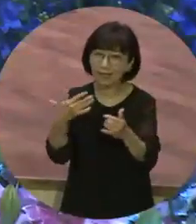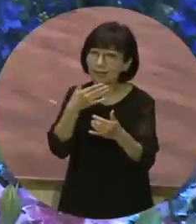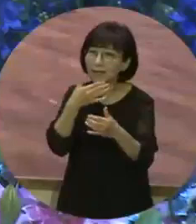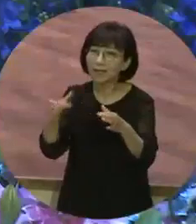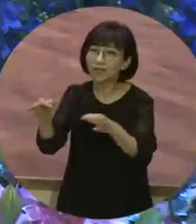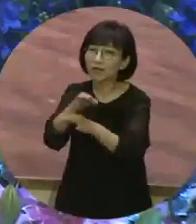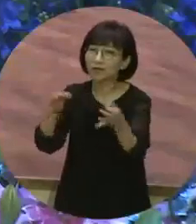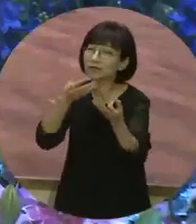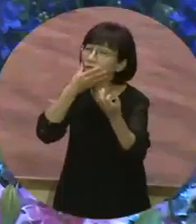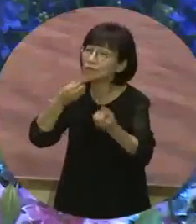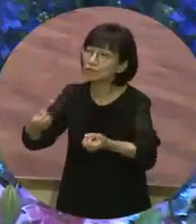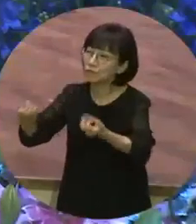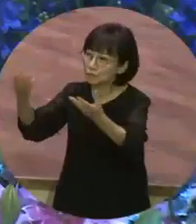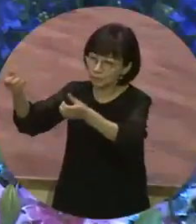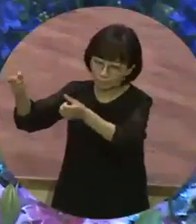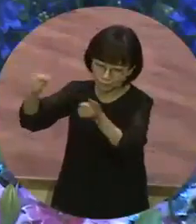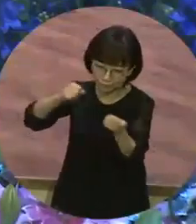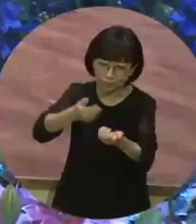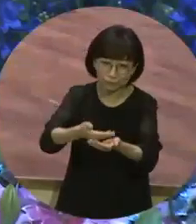경계의 문을 여세요.